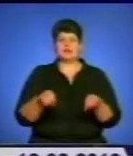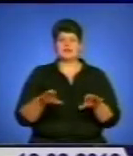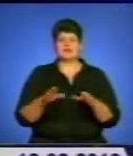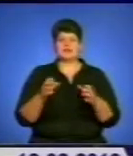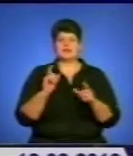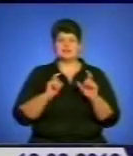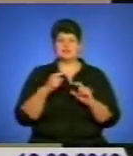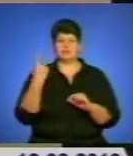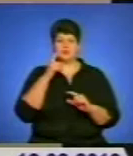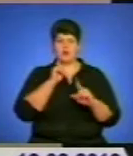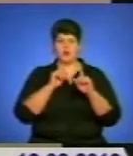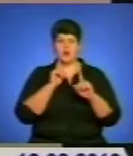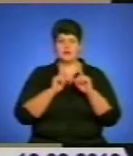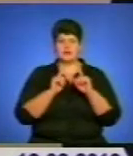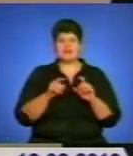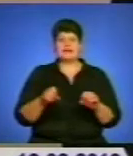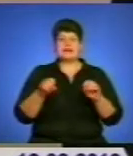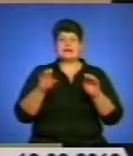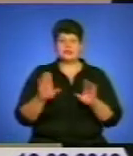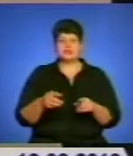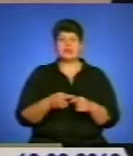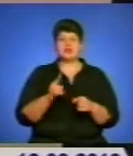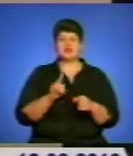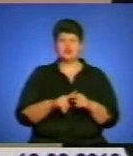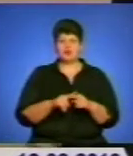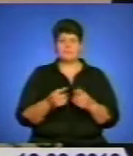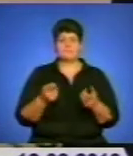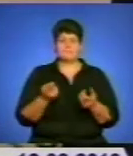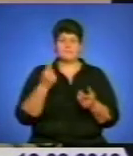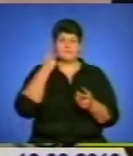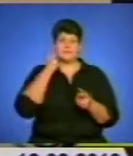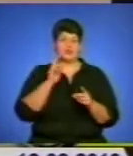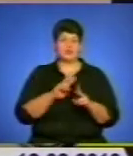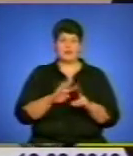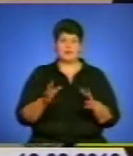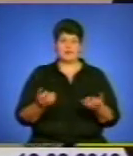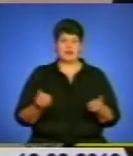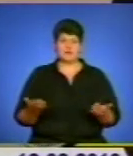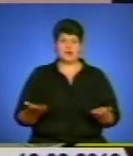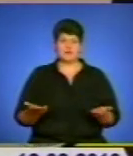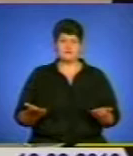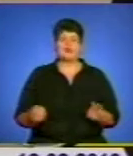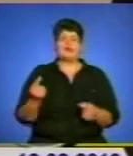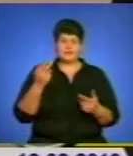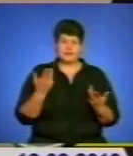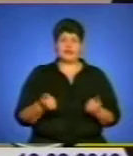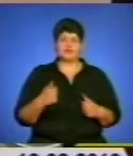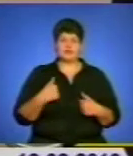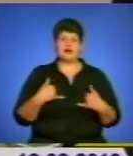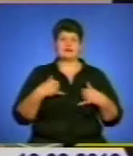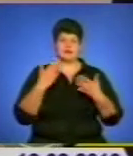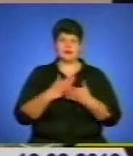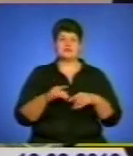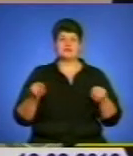ради. Рішення з цього приводу ще ніхто ніякого не приймав. Значить, так, у нас є створена комісія,